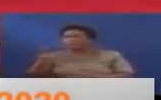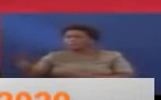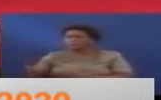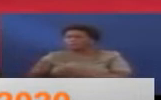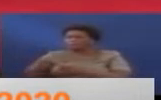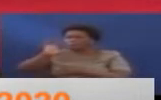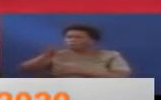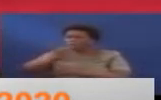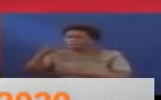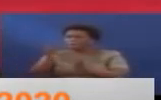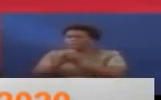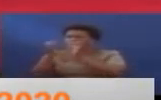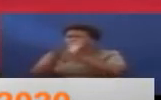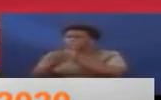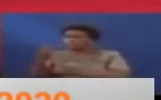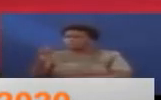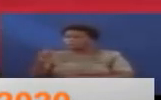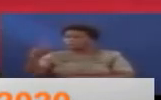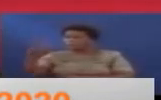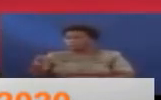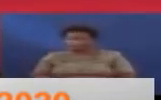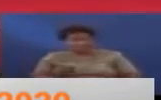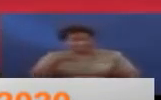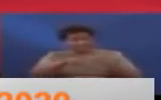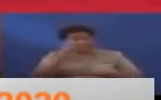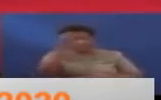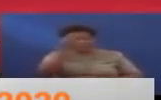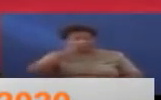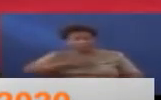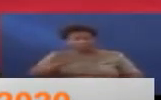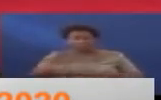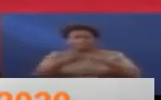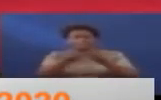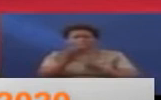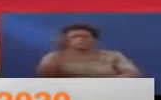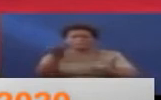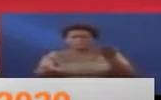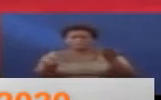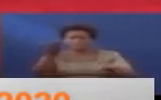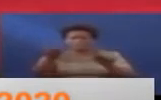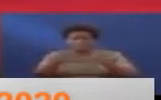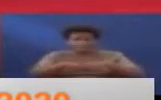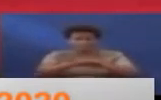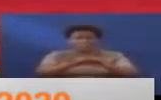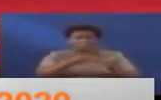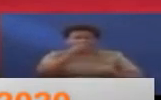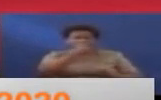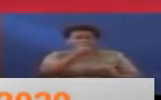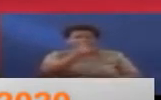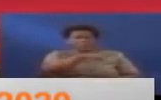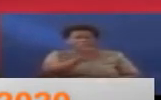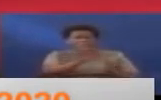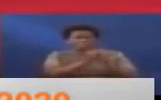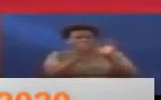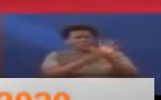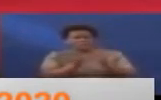2019-20. Hivyo katika hotuba hii nitajielekeza kutoa tathmini ya utekelezaji wa bajeti ya mwaka